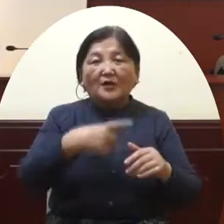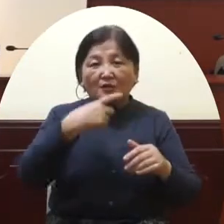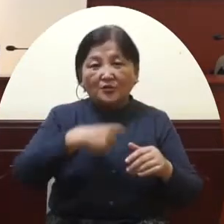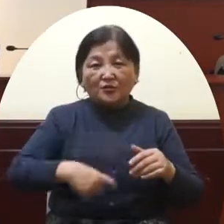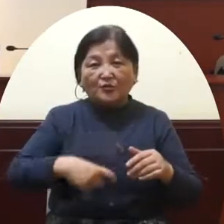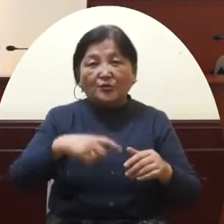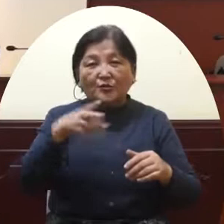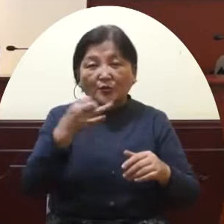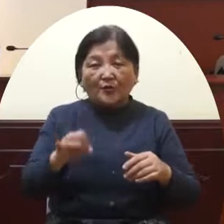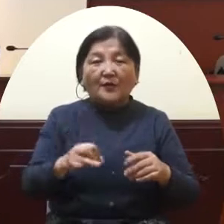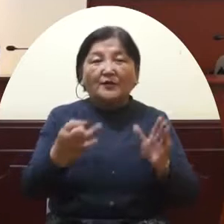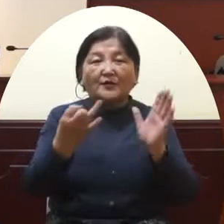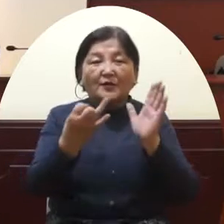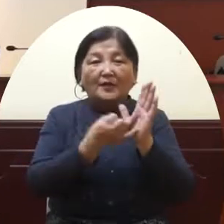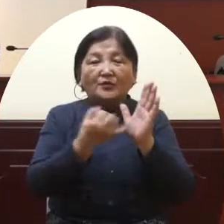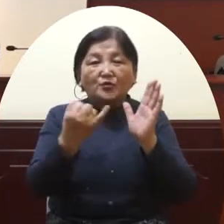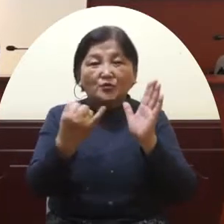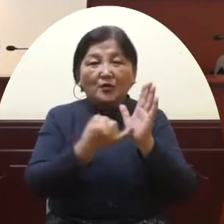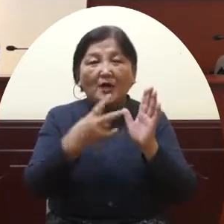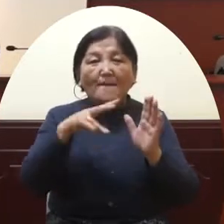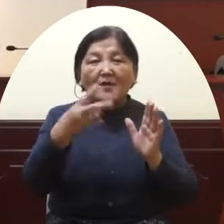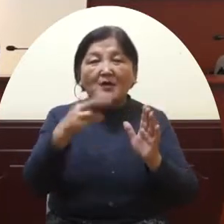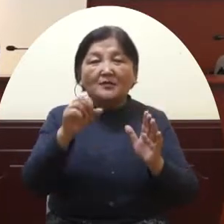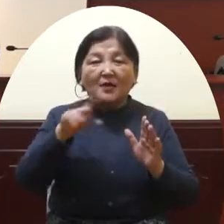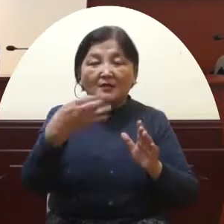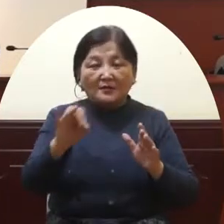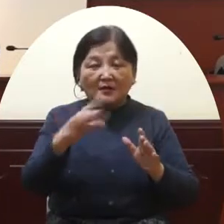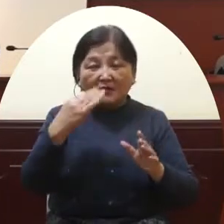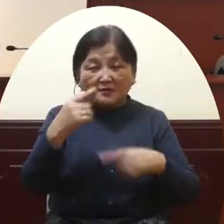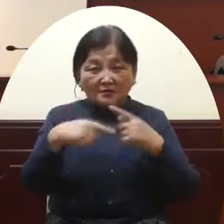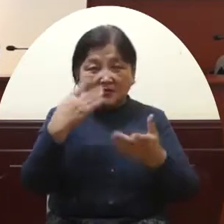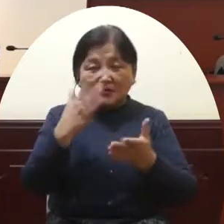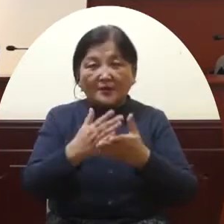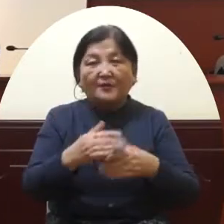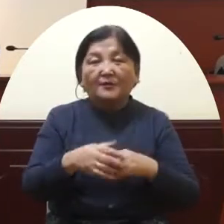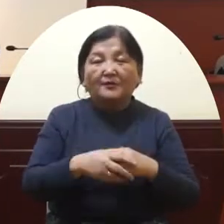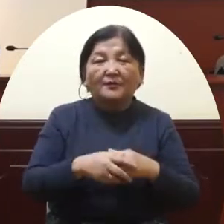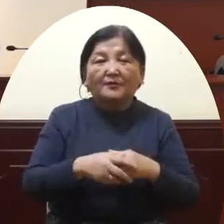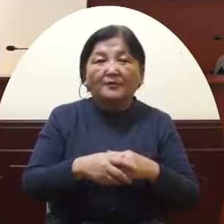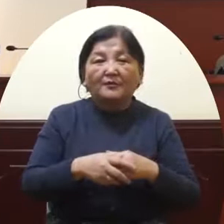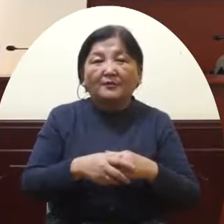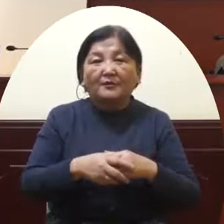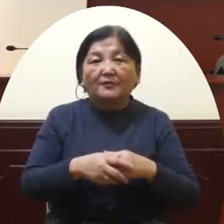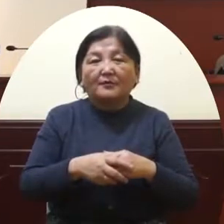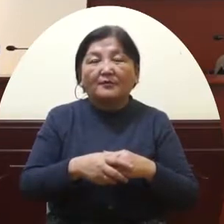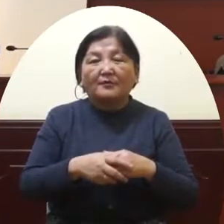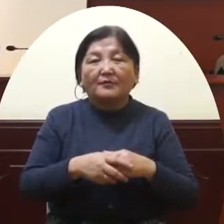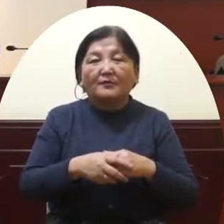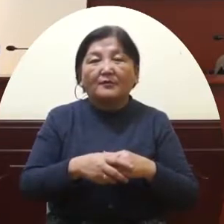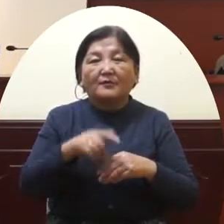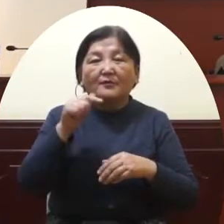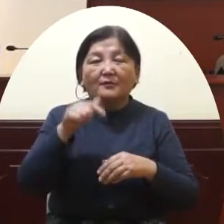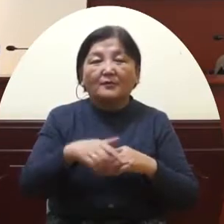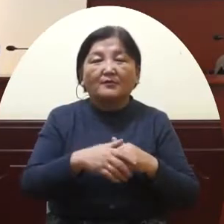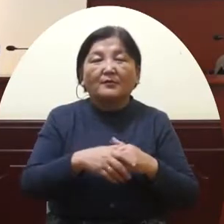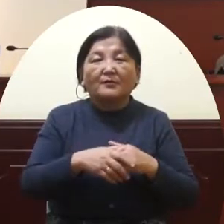Ну одоос нэг тойрог 76 мандаттай гэсэн. Тэгээ одоо сонгуулийн өнгийн хороо болон түүний үндэсний комисс энэ чинь